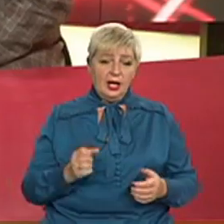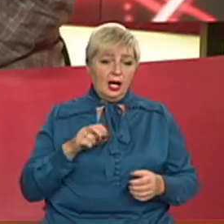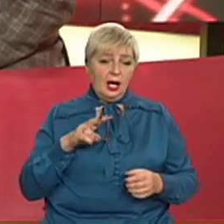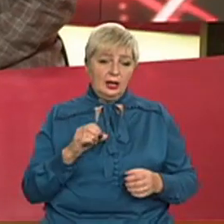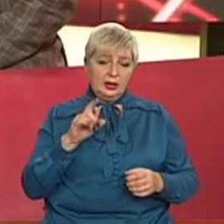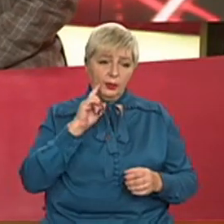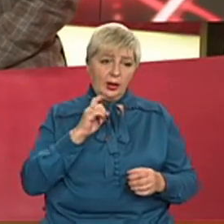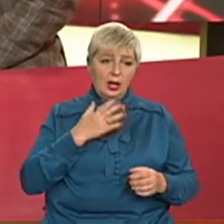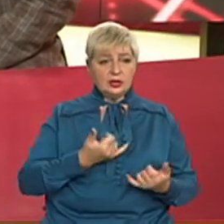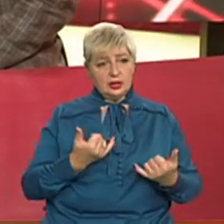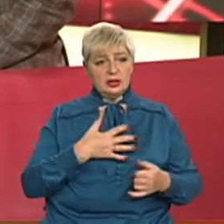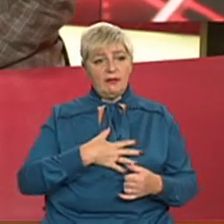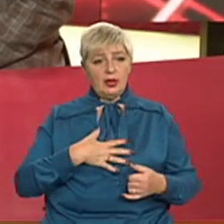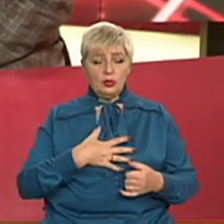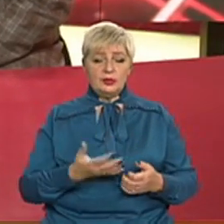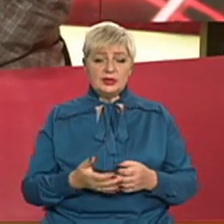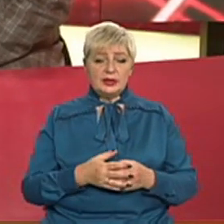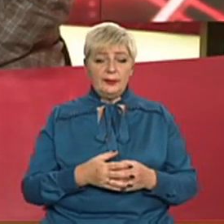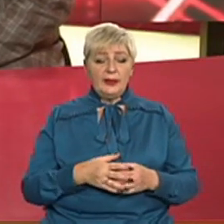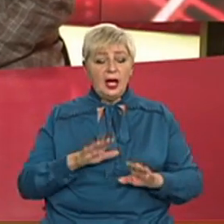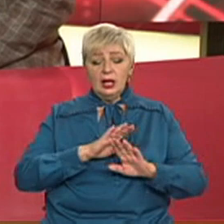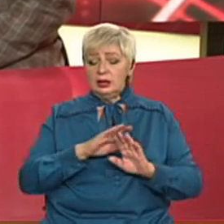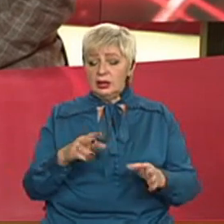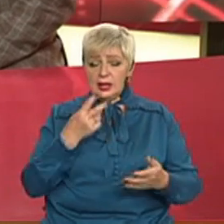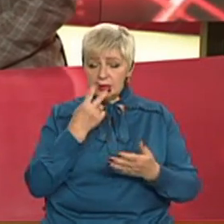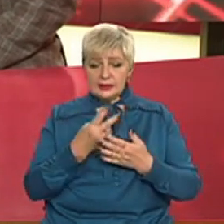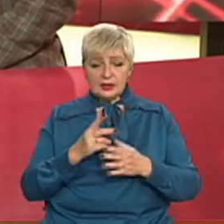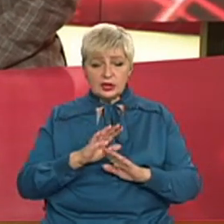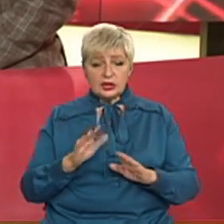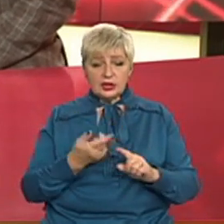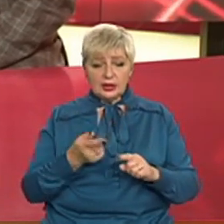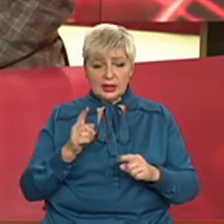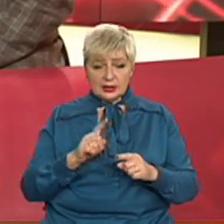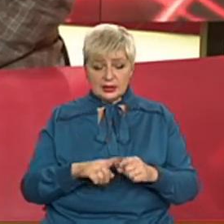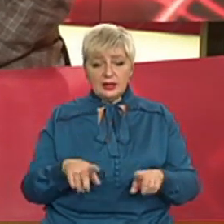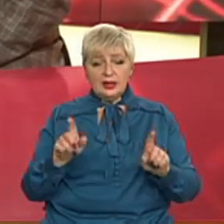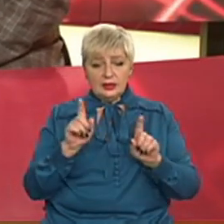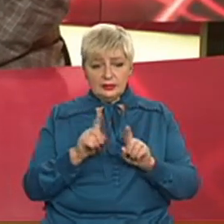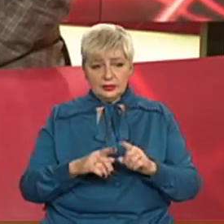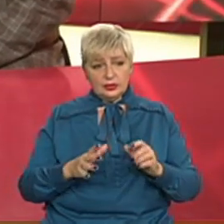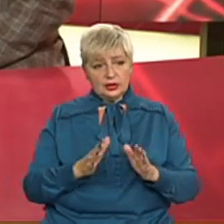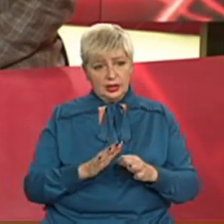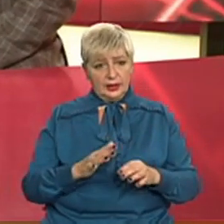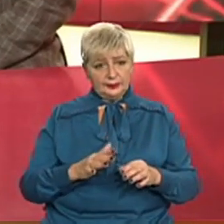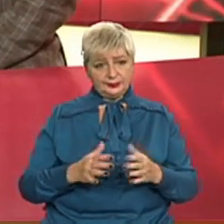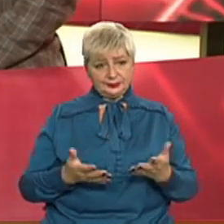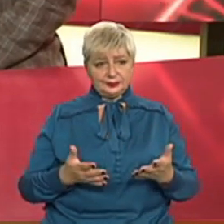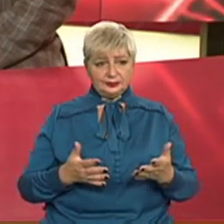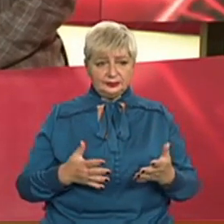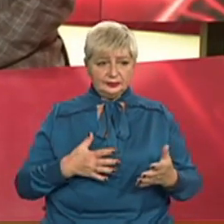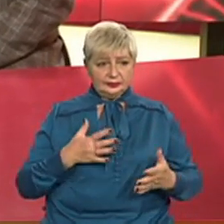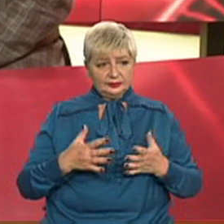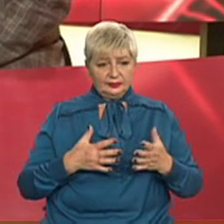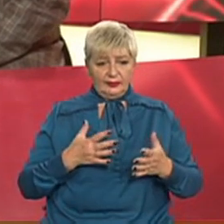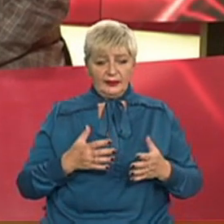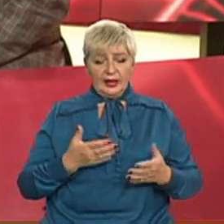Але зараз ми хвилюємося. Ну, але незважаючи на це, ви все ж таки з оптимізмом підходите. Все ж таки, якщо